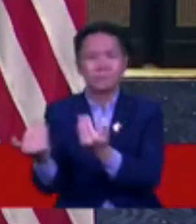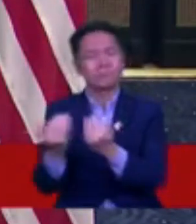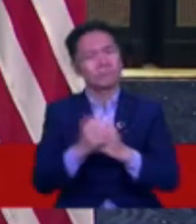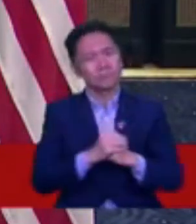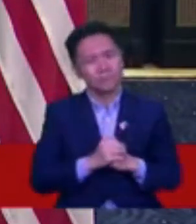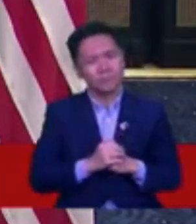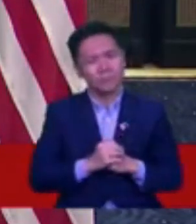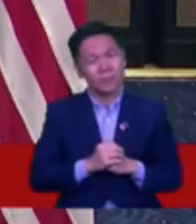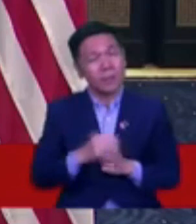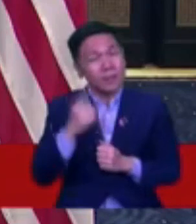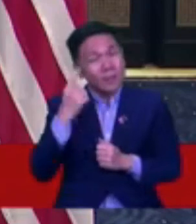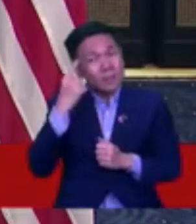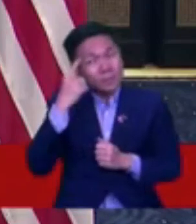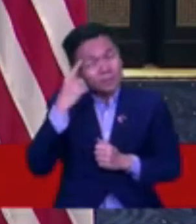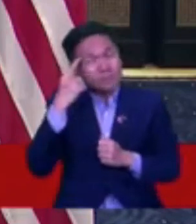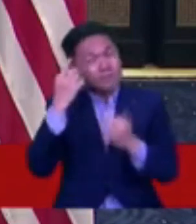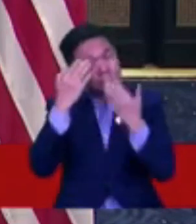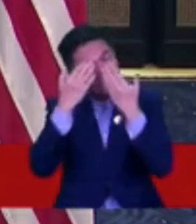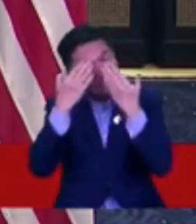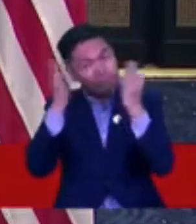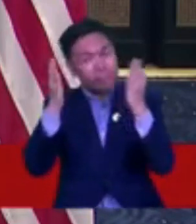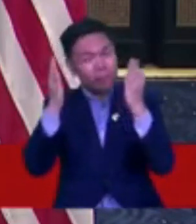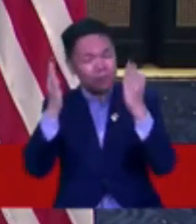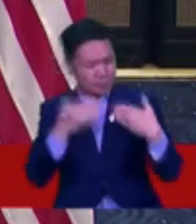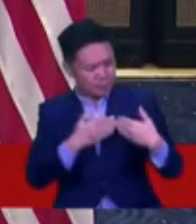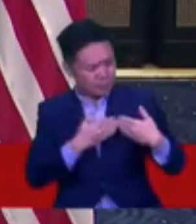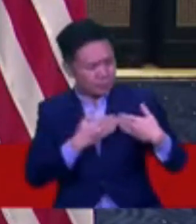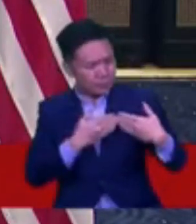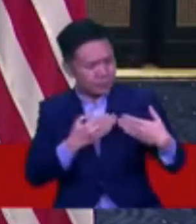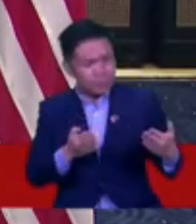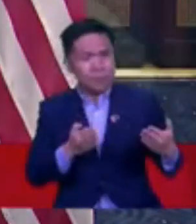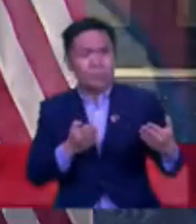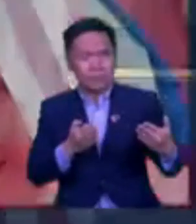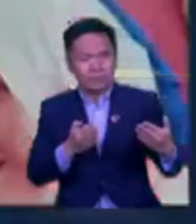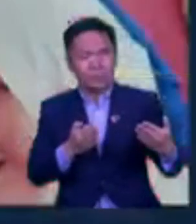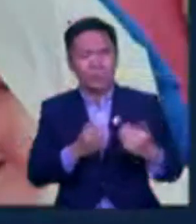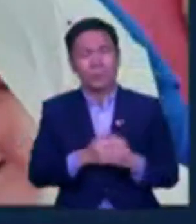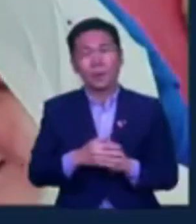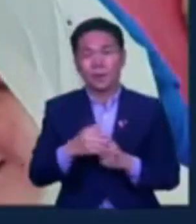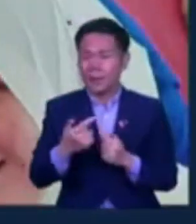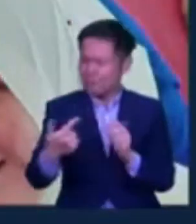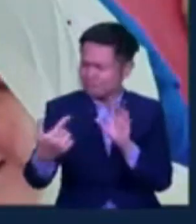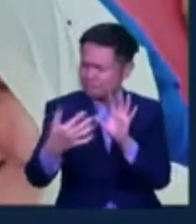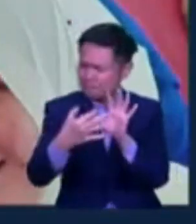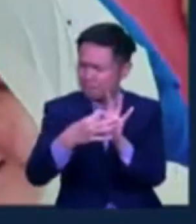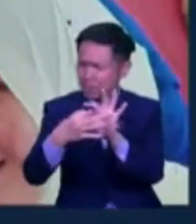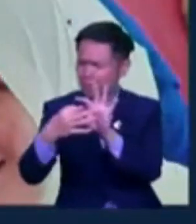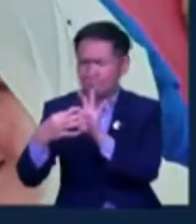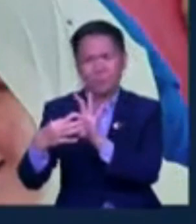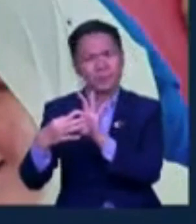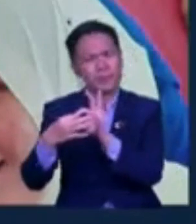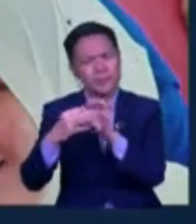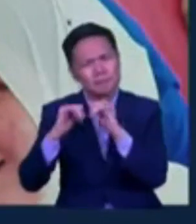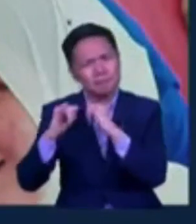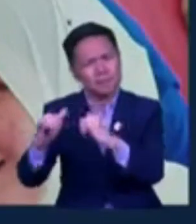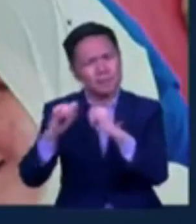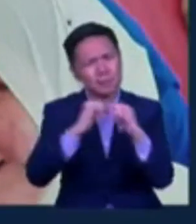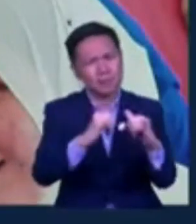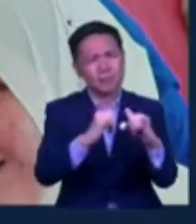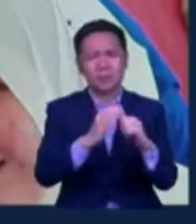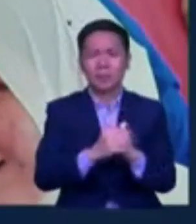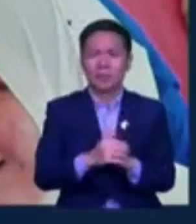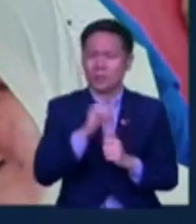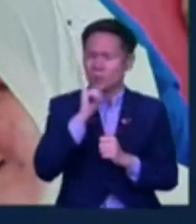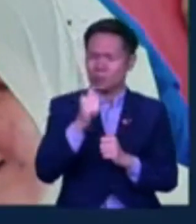dengan pikiran terbuka dan dada yang menerima mencungkil persamaan dengan tidak lagi